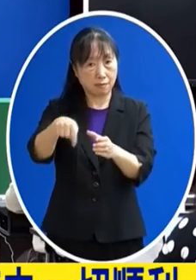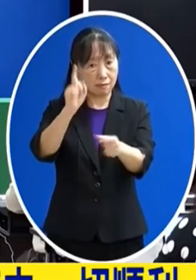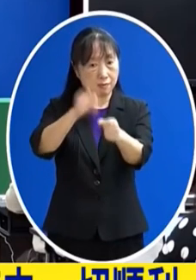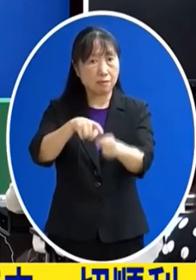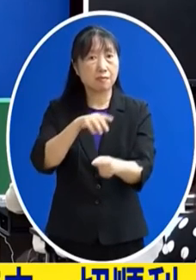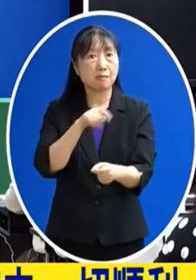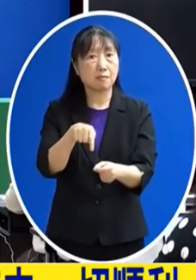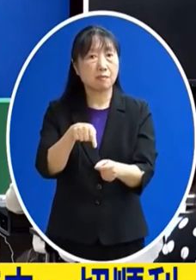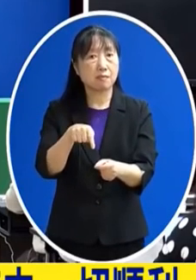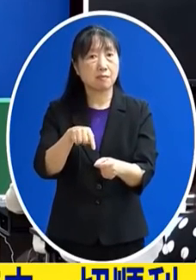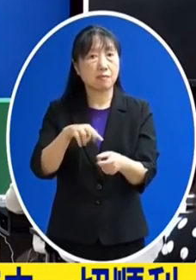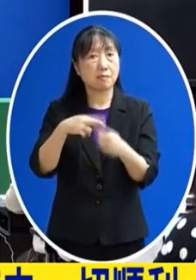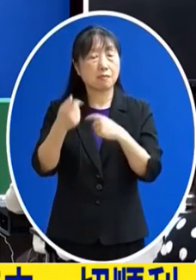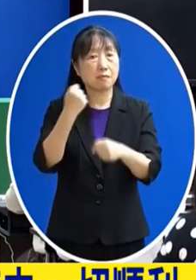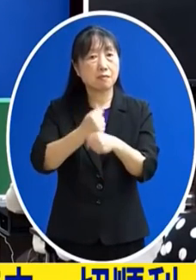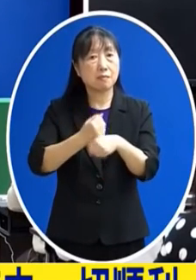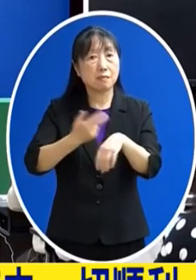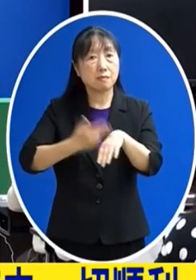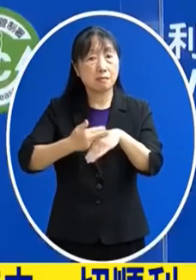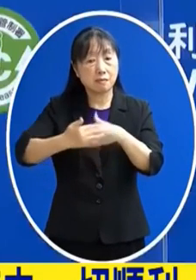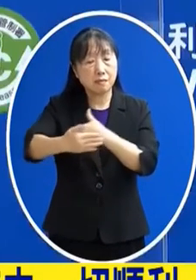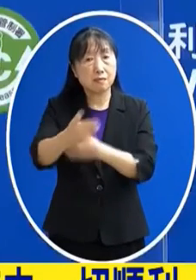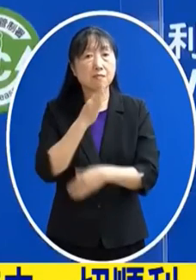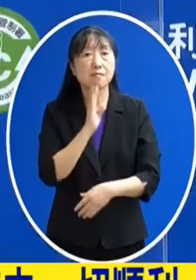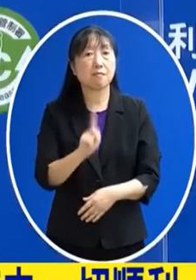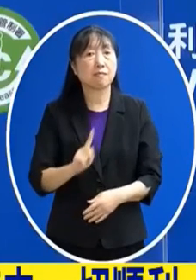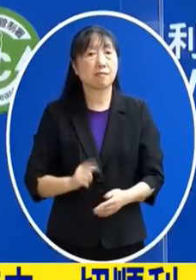目的跟做法，谢谢。